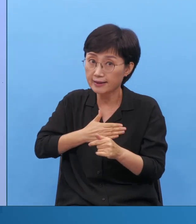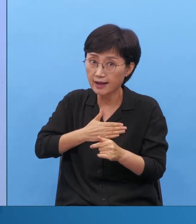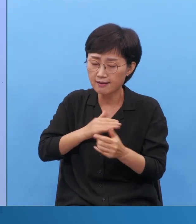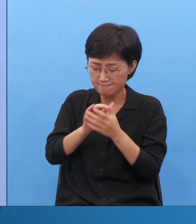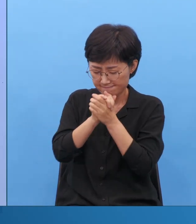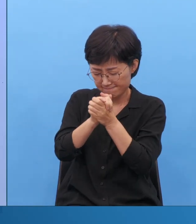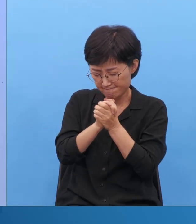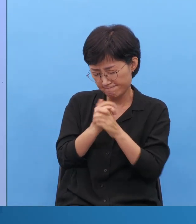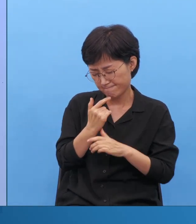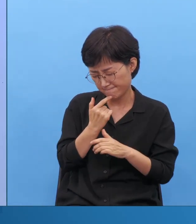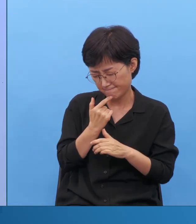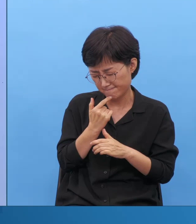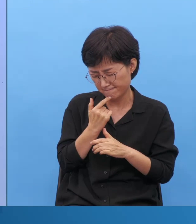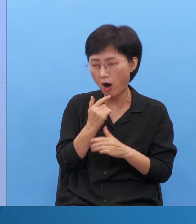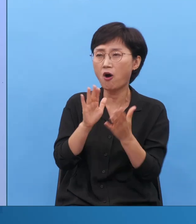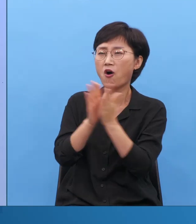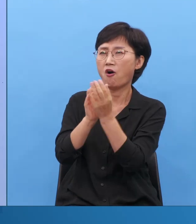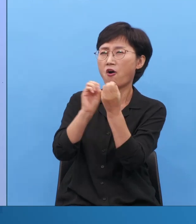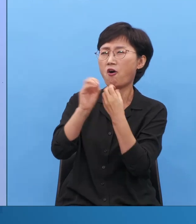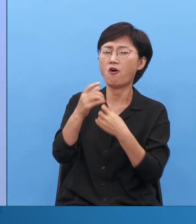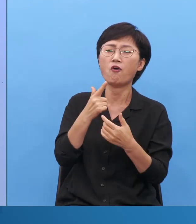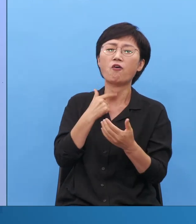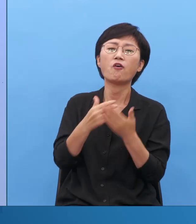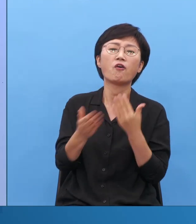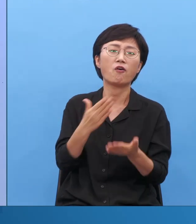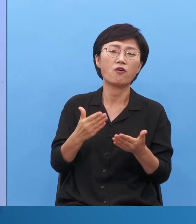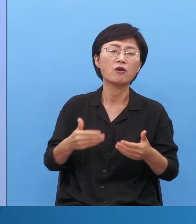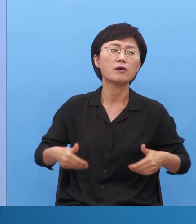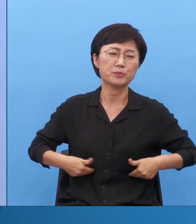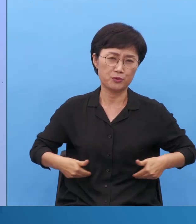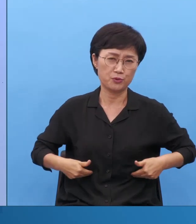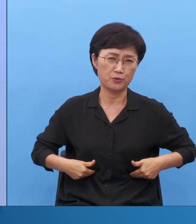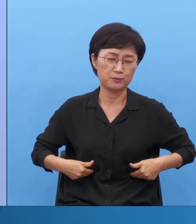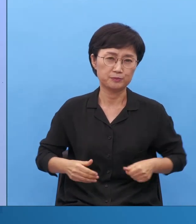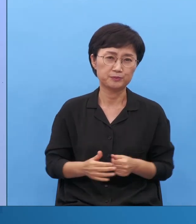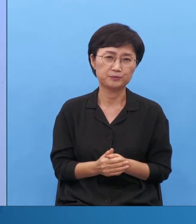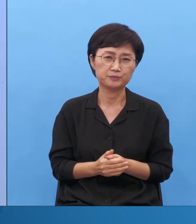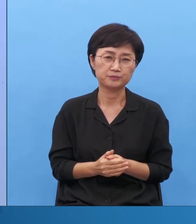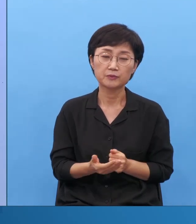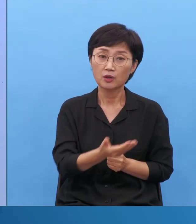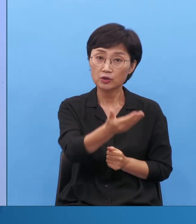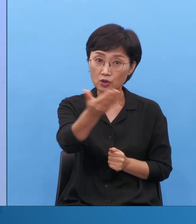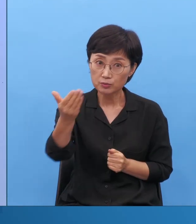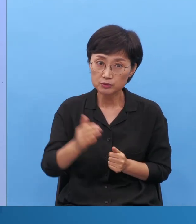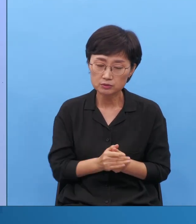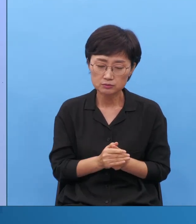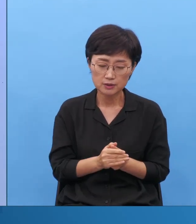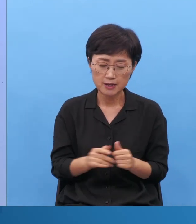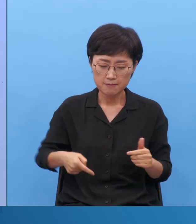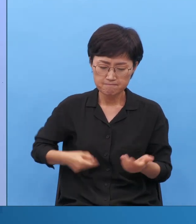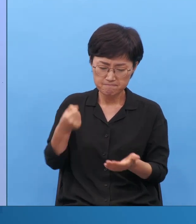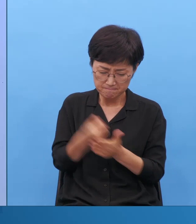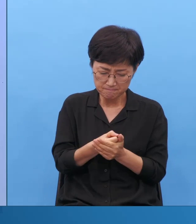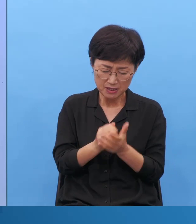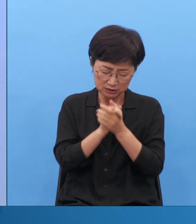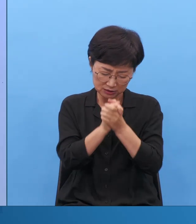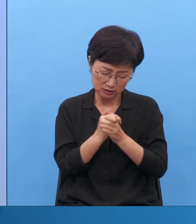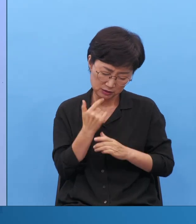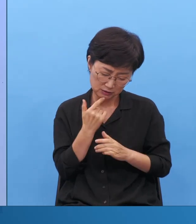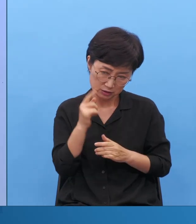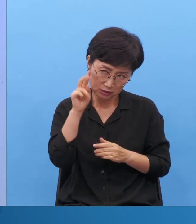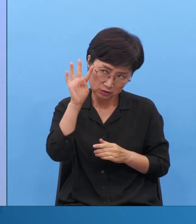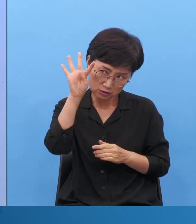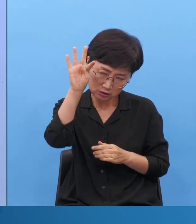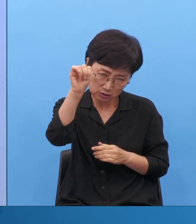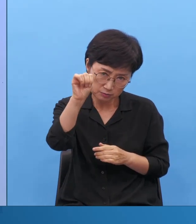있어야 돼요. Christians must have the experience to receive answers through continuous prayer. 여러분이 며칠만 해도 알게 됩니다. And even if you just do this for a couple of days,